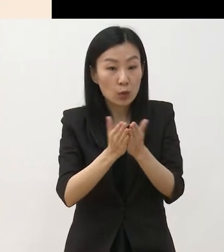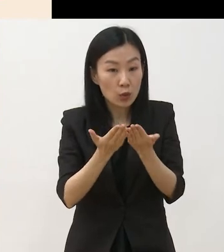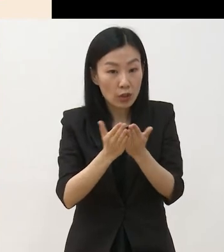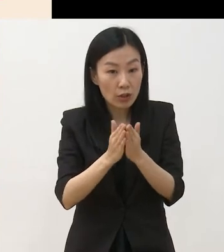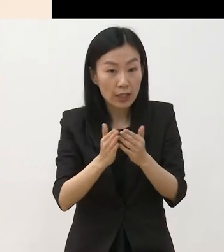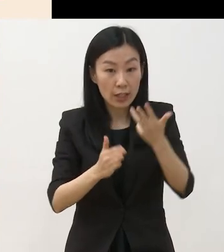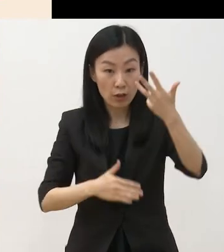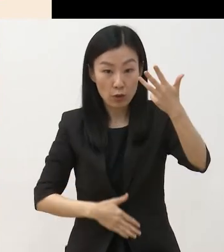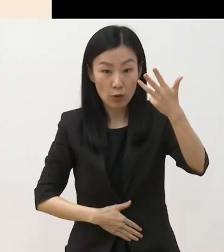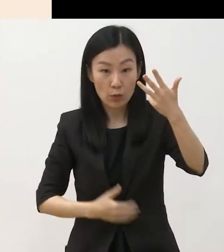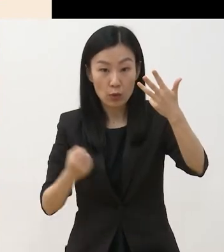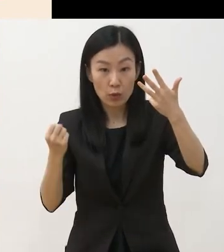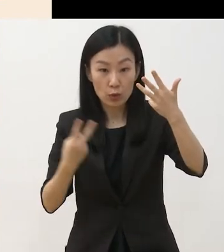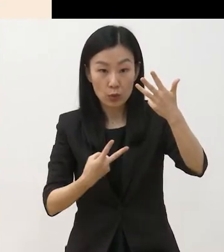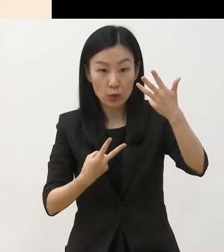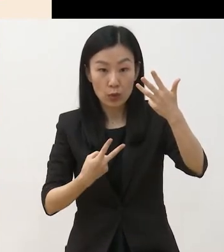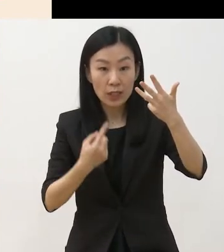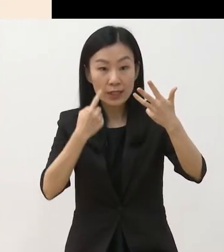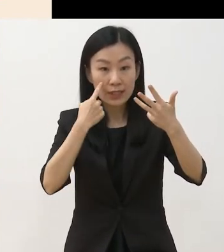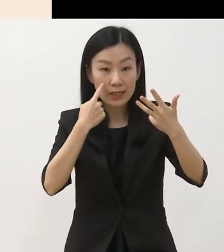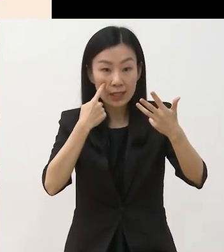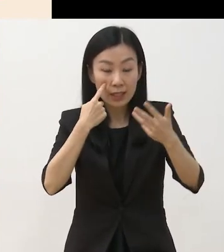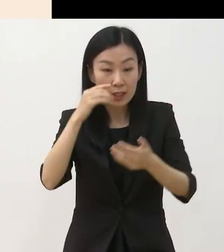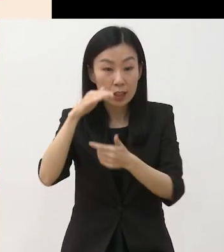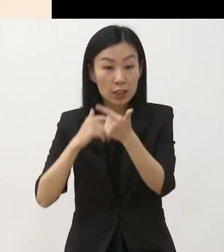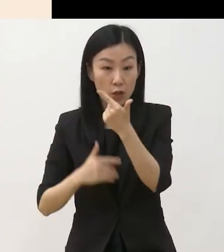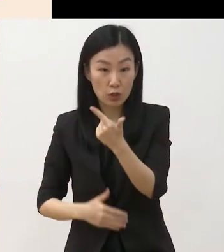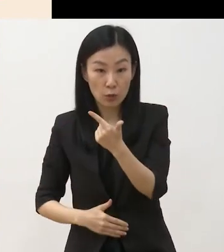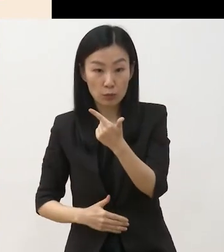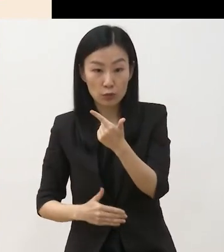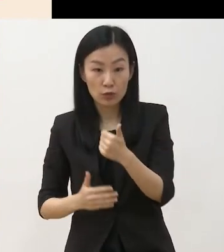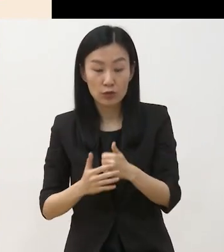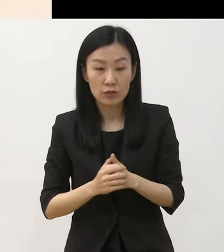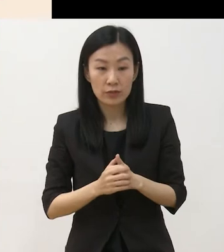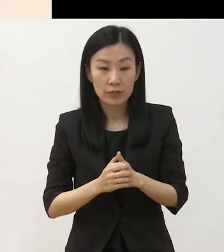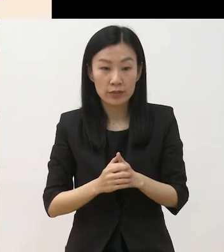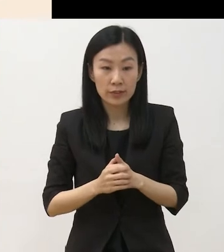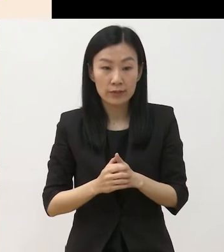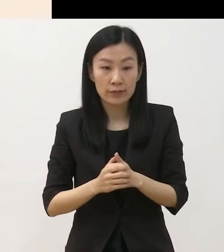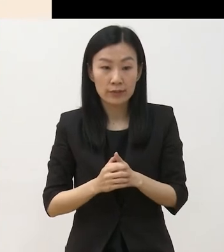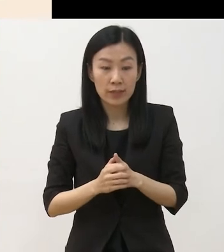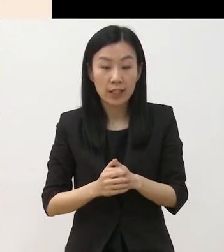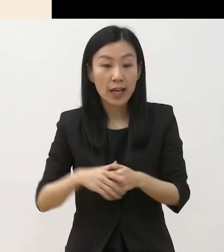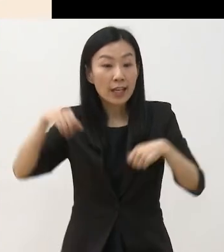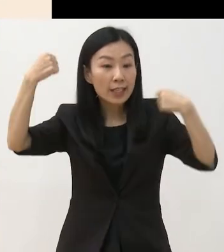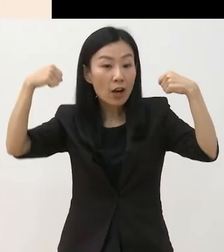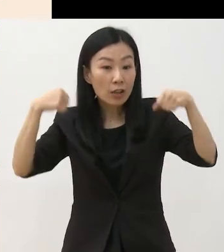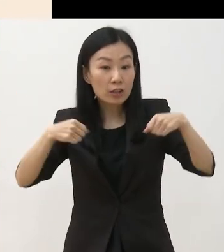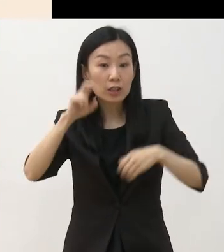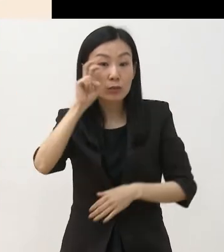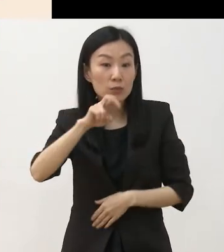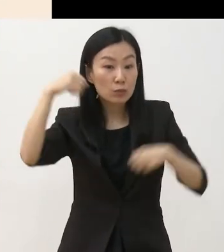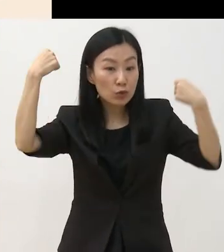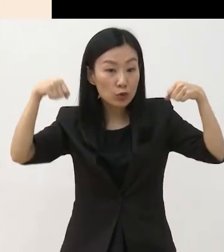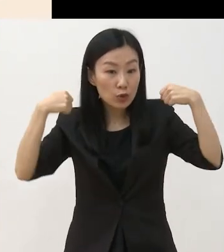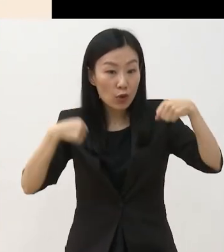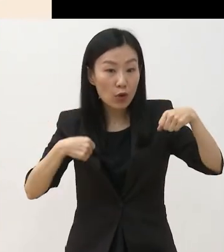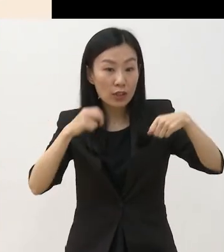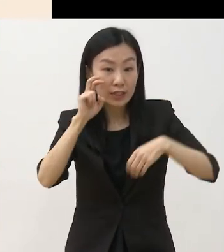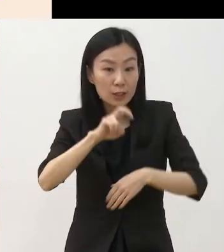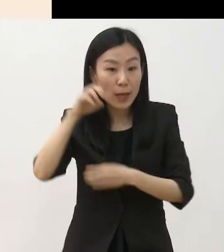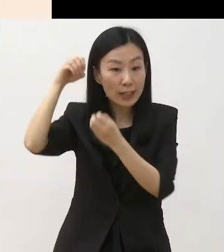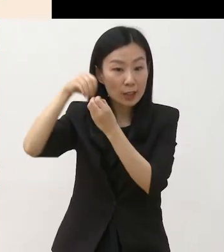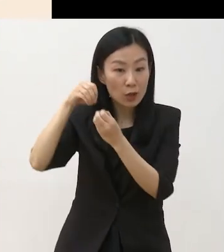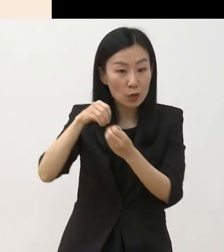큐레이터 합쳐서 총 6분, 그다음에 공연 예술, 연극, 무용, 음악, 전통, 공연 예술적 성격을 띤 다음